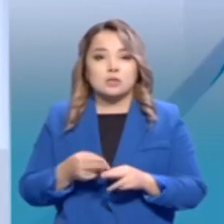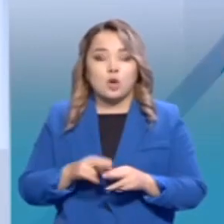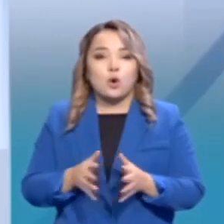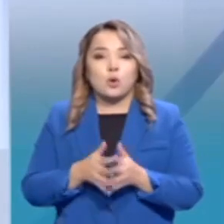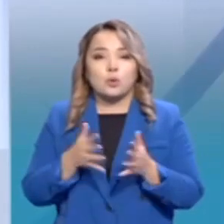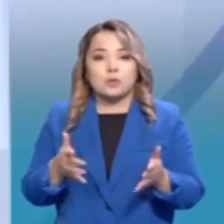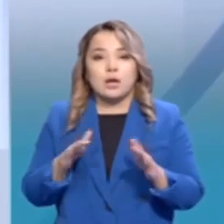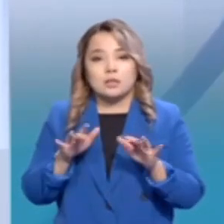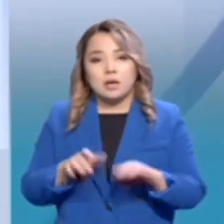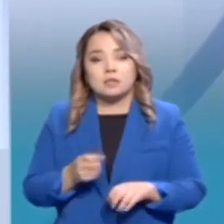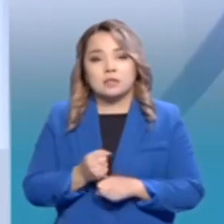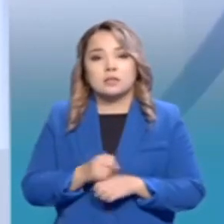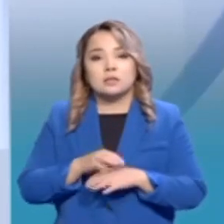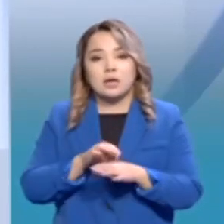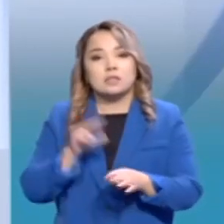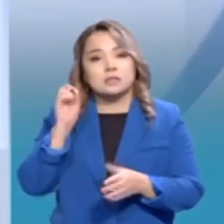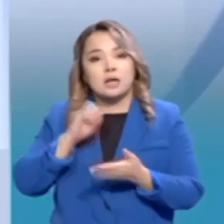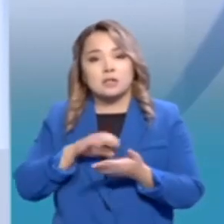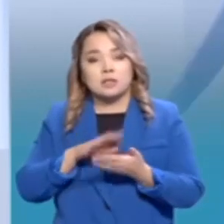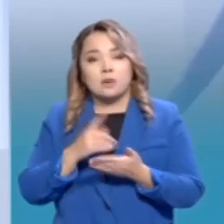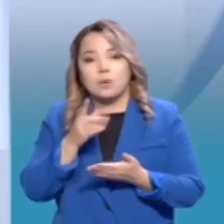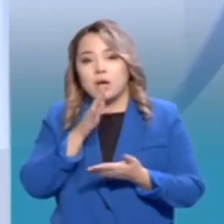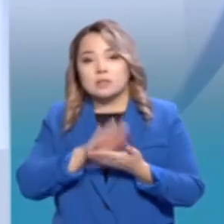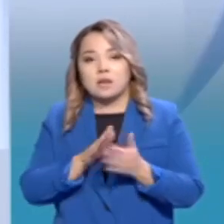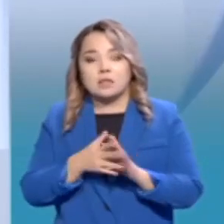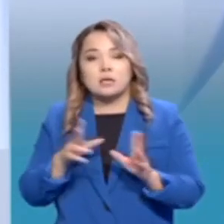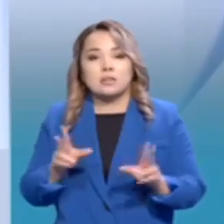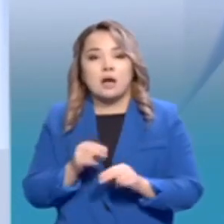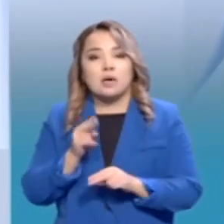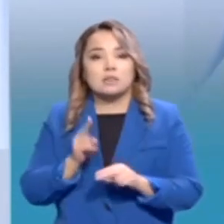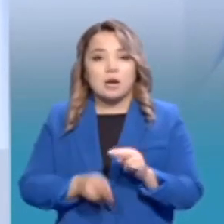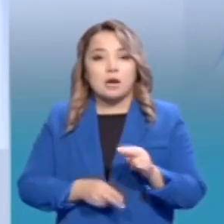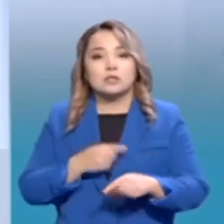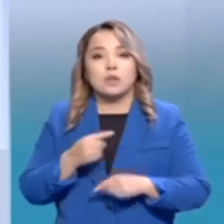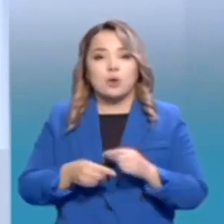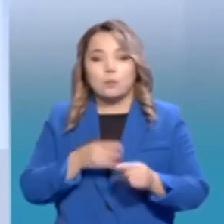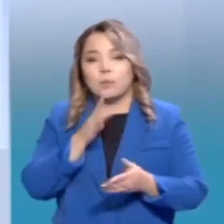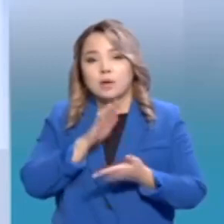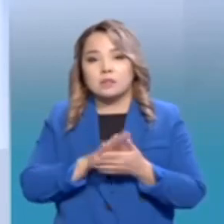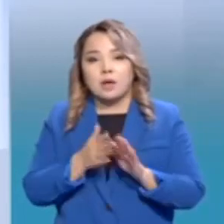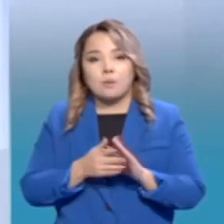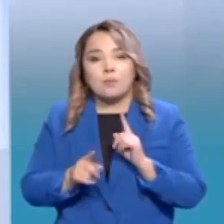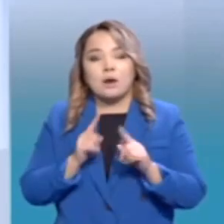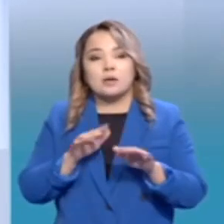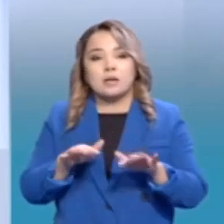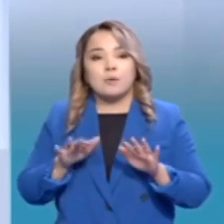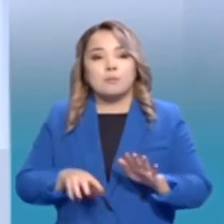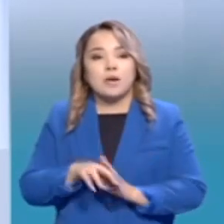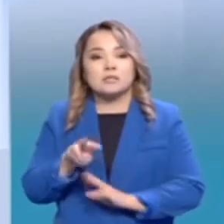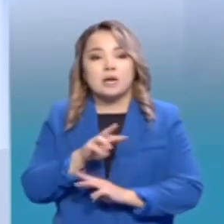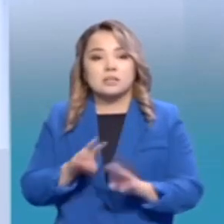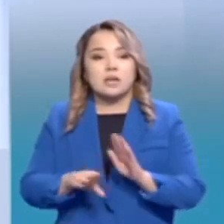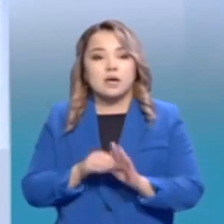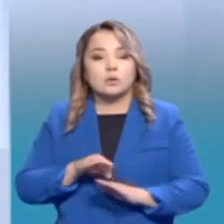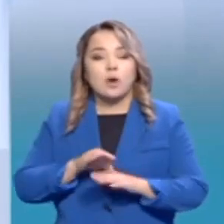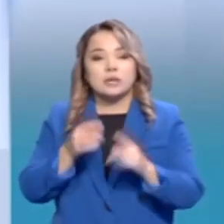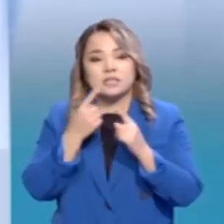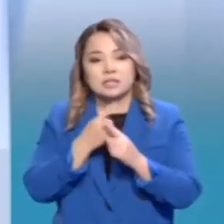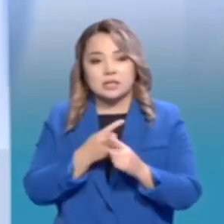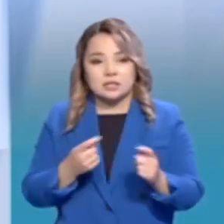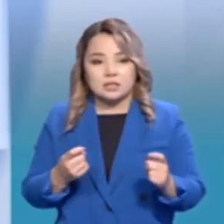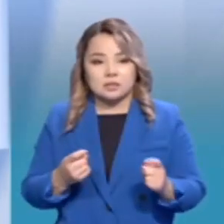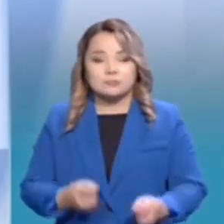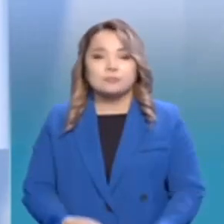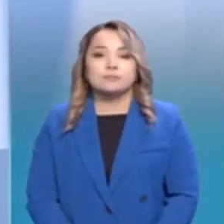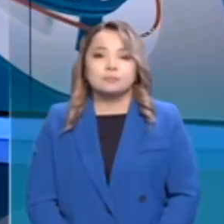үлкен электоралды циклдың бірінші кезеңі сәтті аяқталғанын, келесі кезең парламенттік және мәслихаттар сайлауында екенін еске салды.